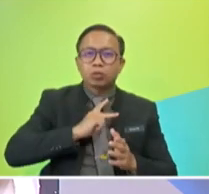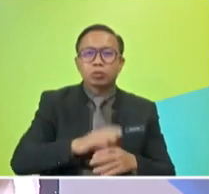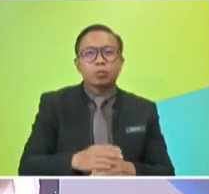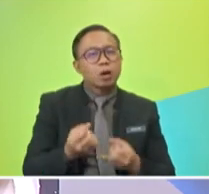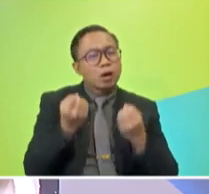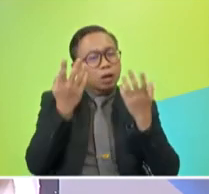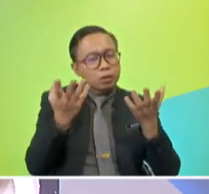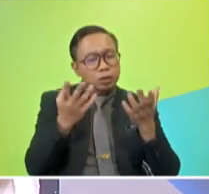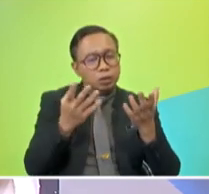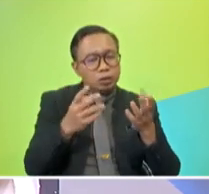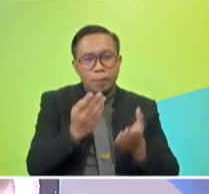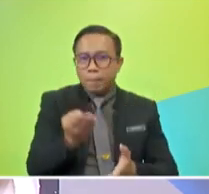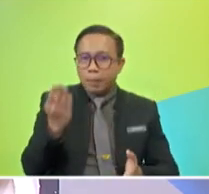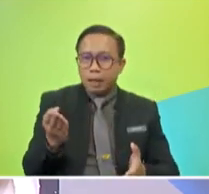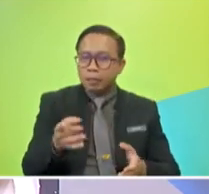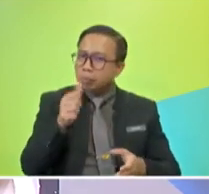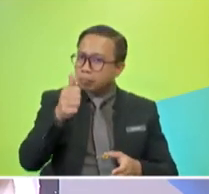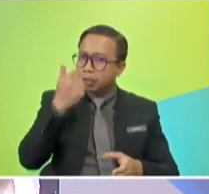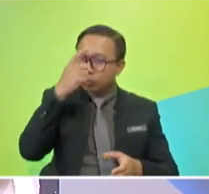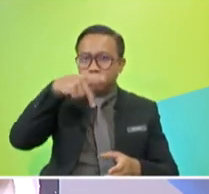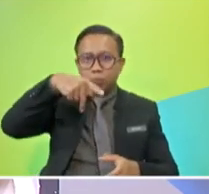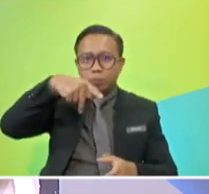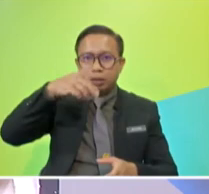berbagai bahan-bahan yang menarik untuk